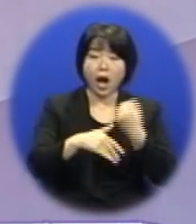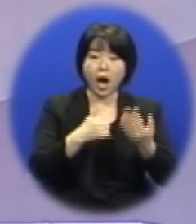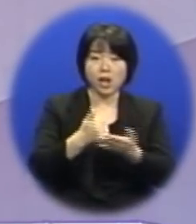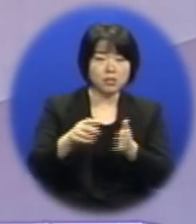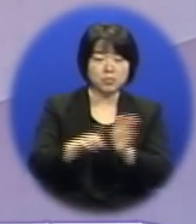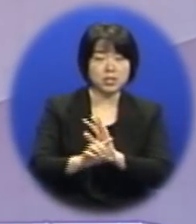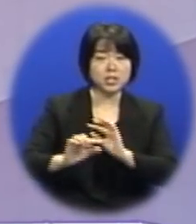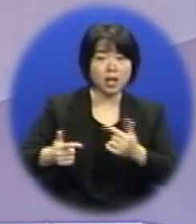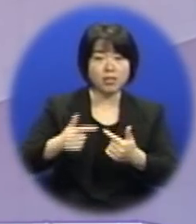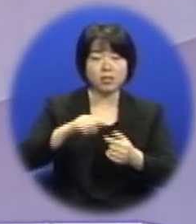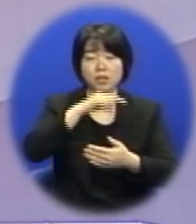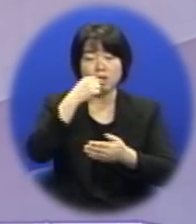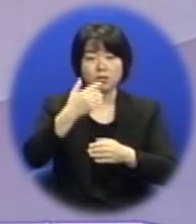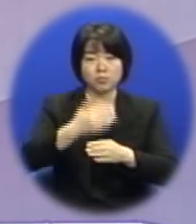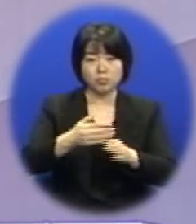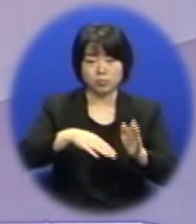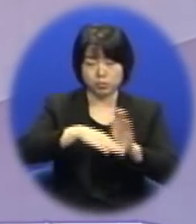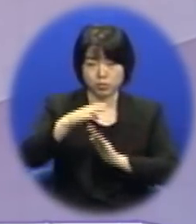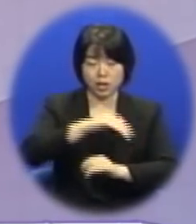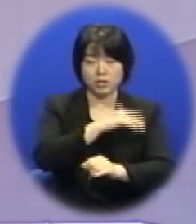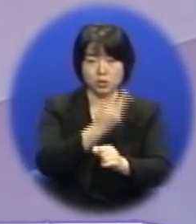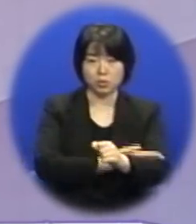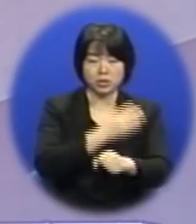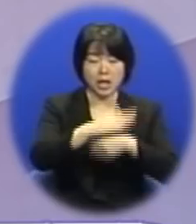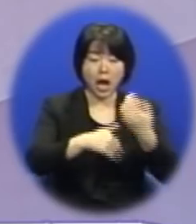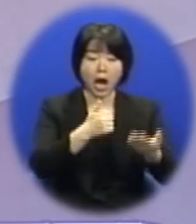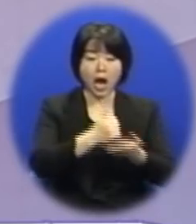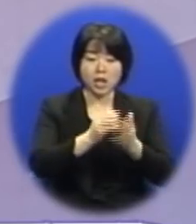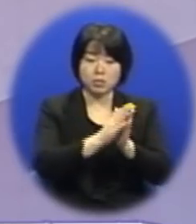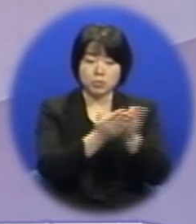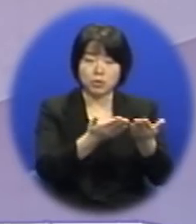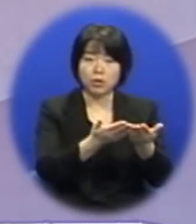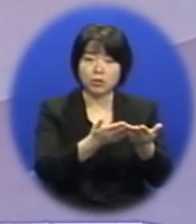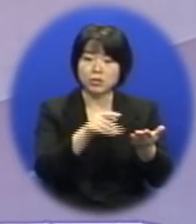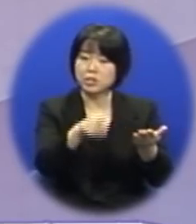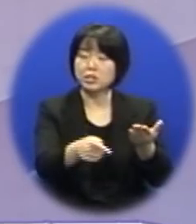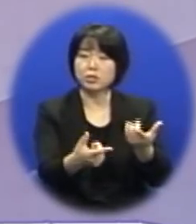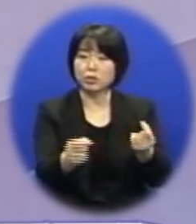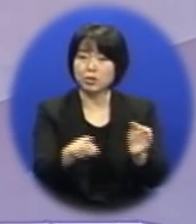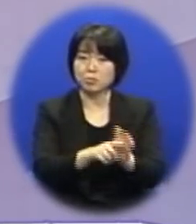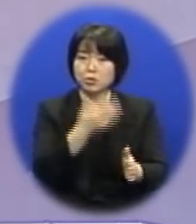북한 정권이 어째서 하나님의 말씀인 성경은 이렇게 믿지요?